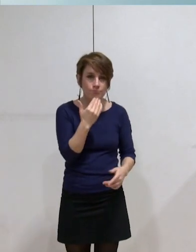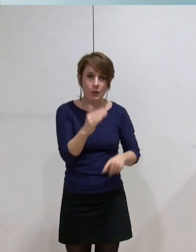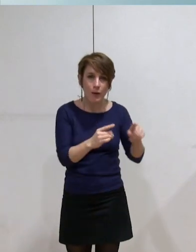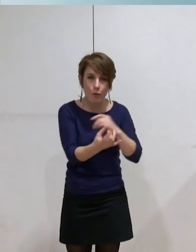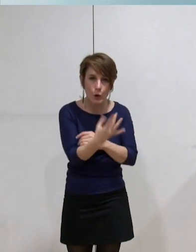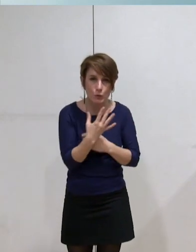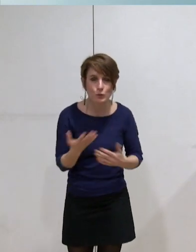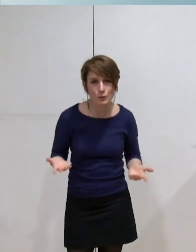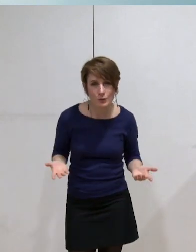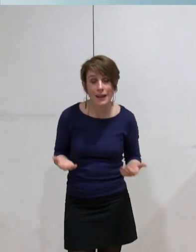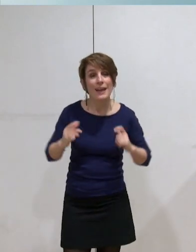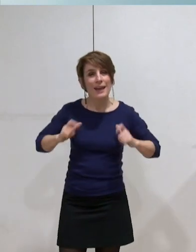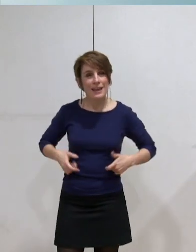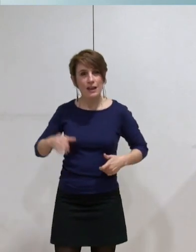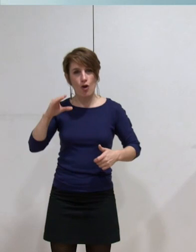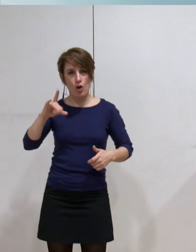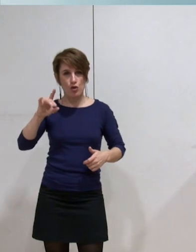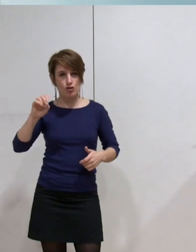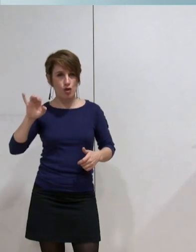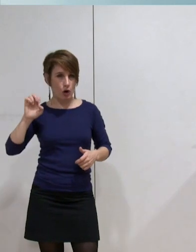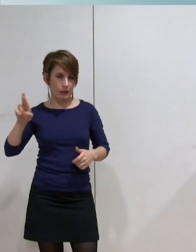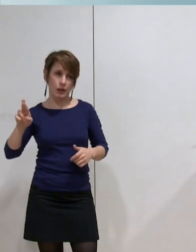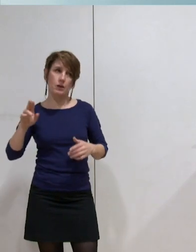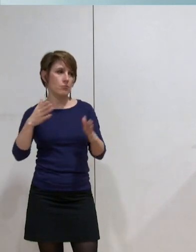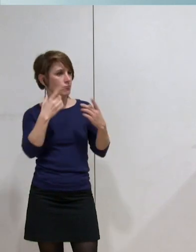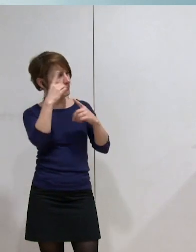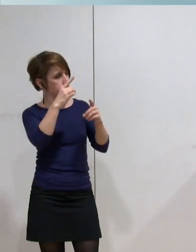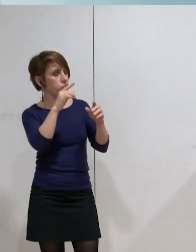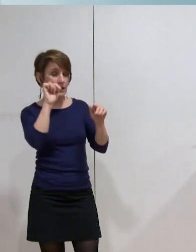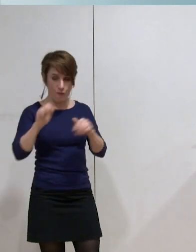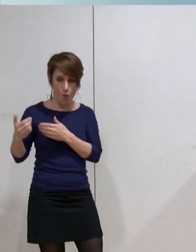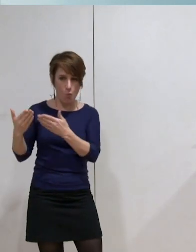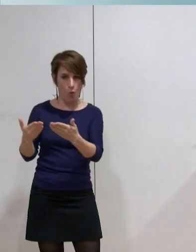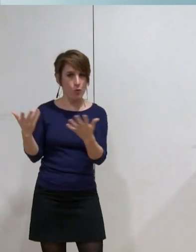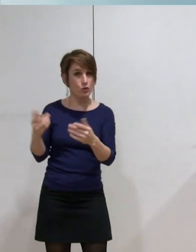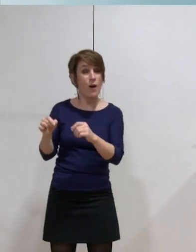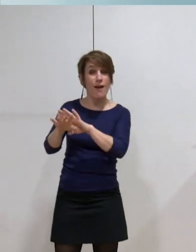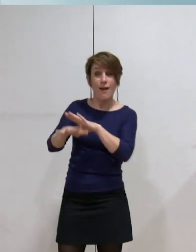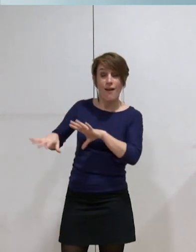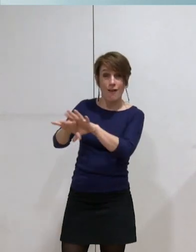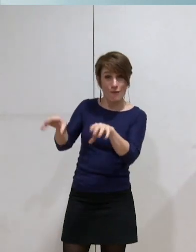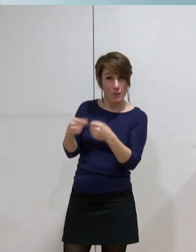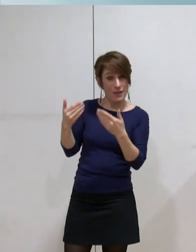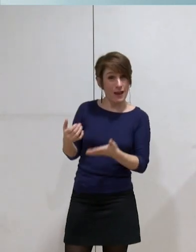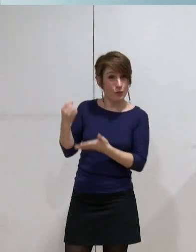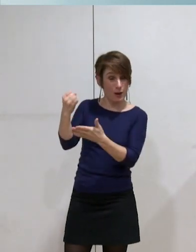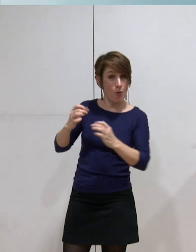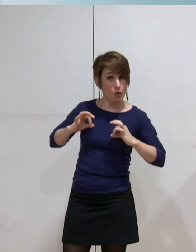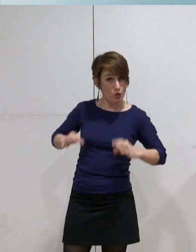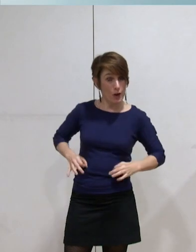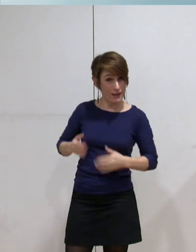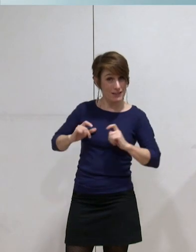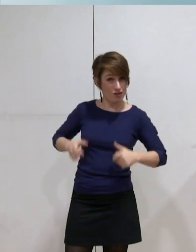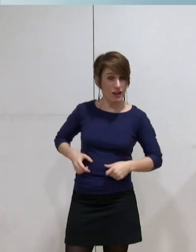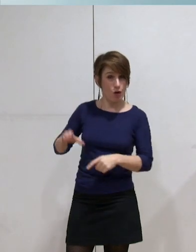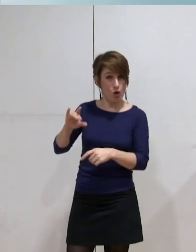cas sur l'école chuier nous vous demandons donc de propos de proposer et de garantir aux familles actuellement scolarisées à l'école churiier et